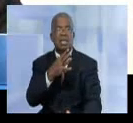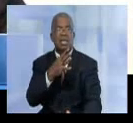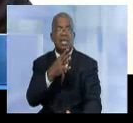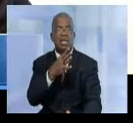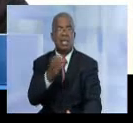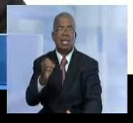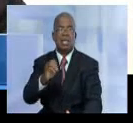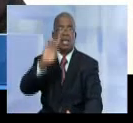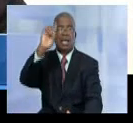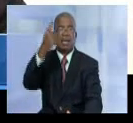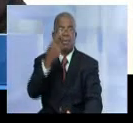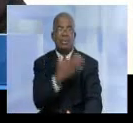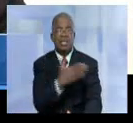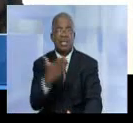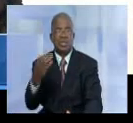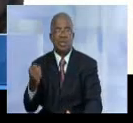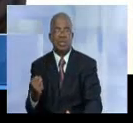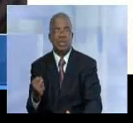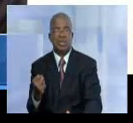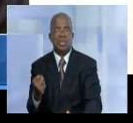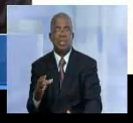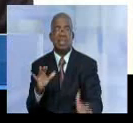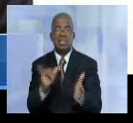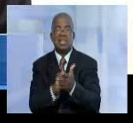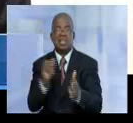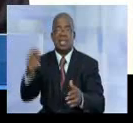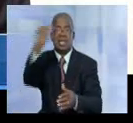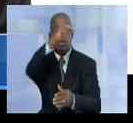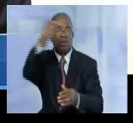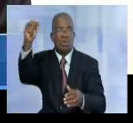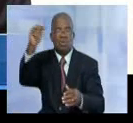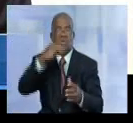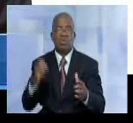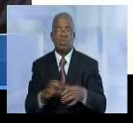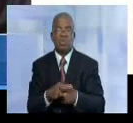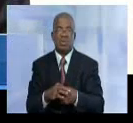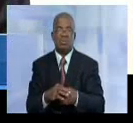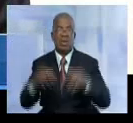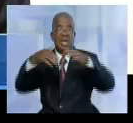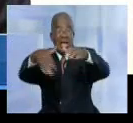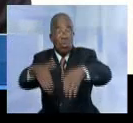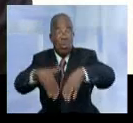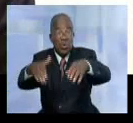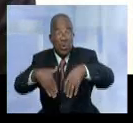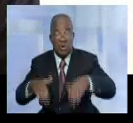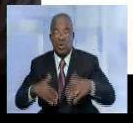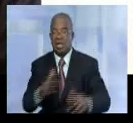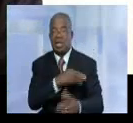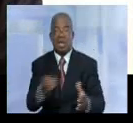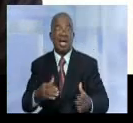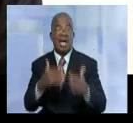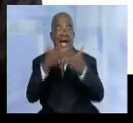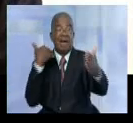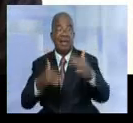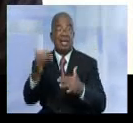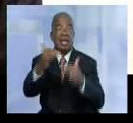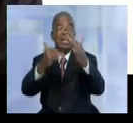Le premier élément, c'est au niveau de la fondation des bâtiments. Normalement, avant de construire un